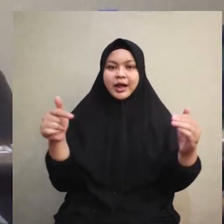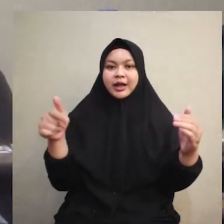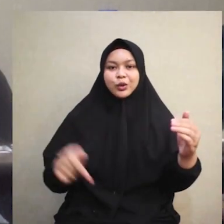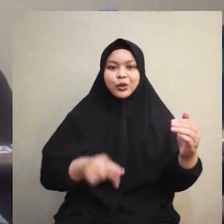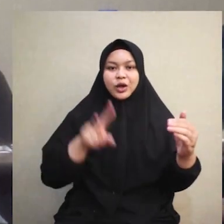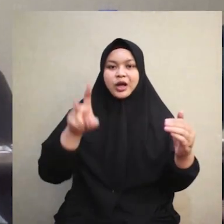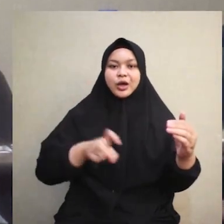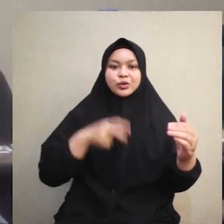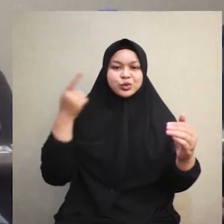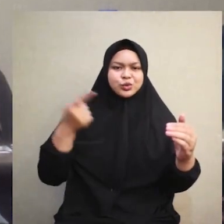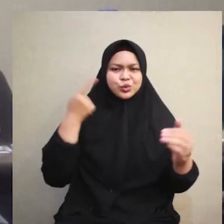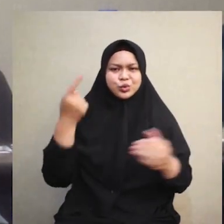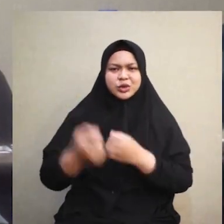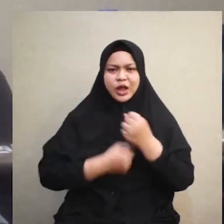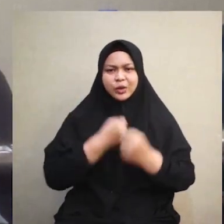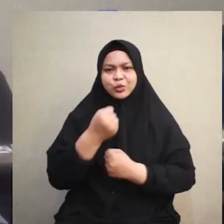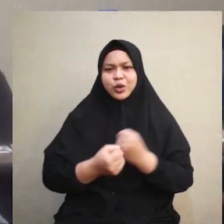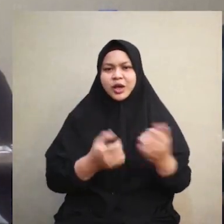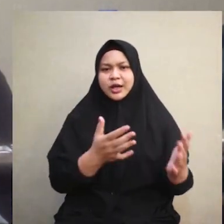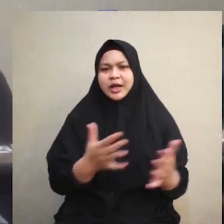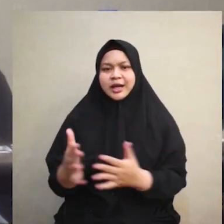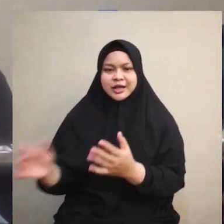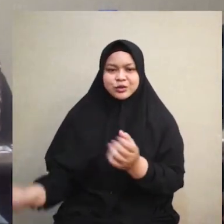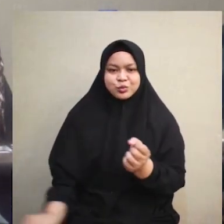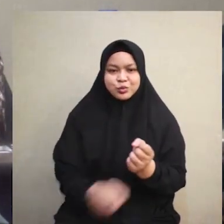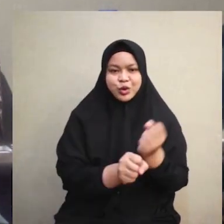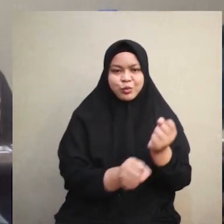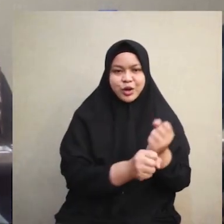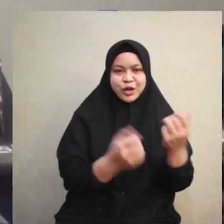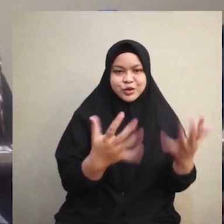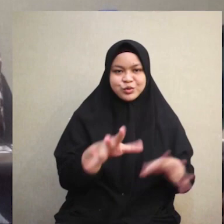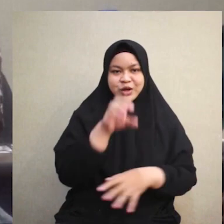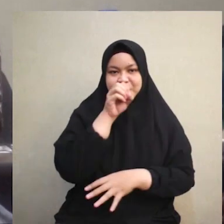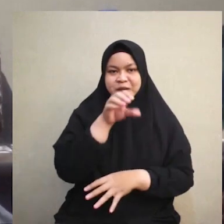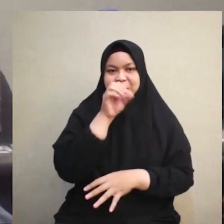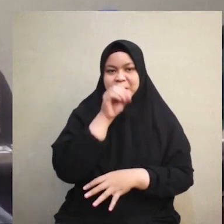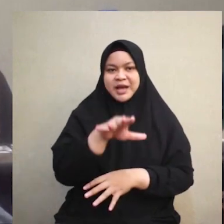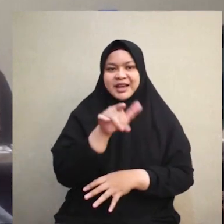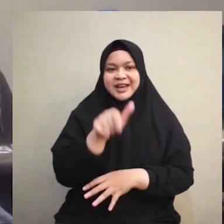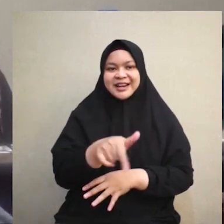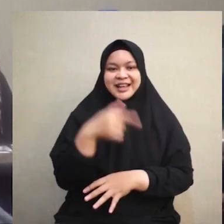tadi Sponsor juga sudah menyampaikan